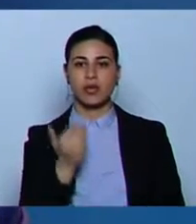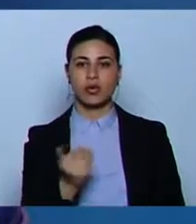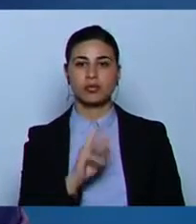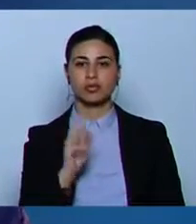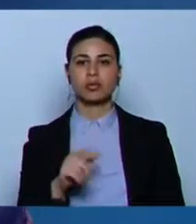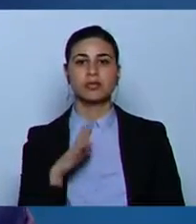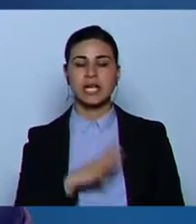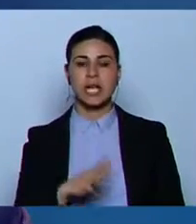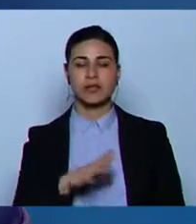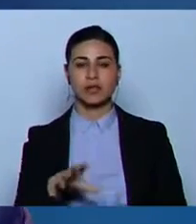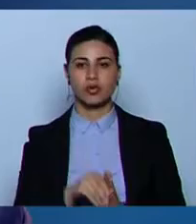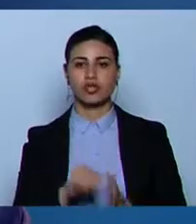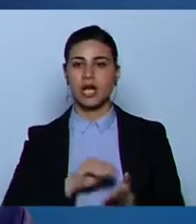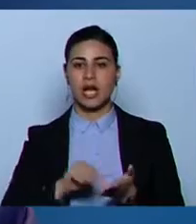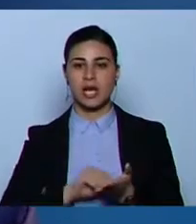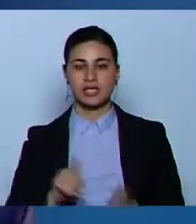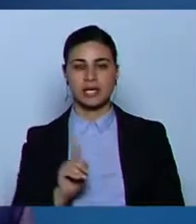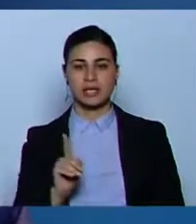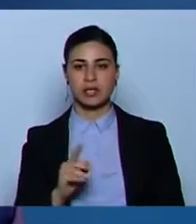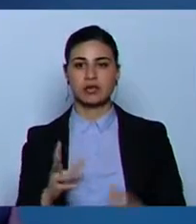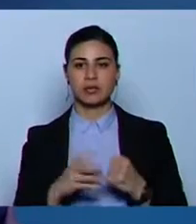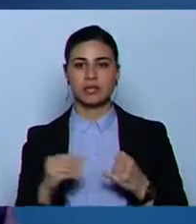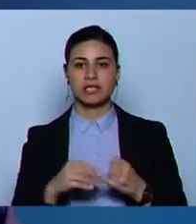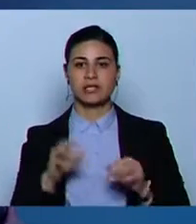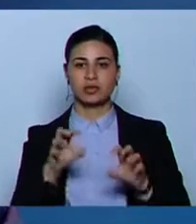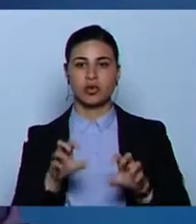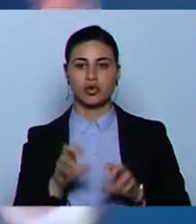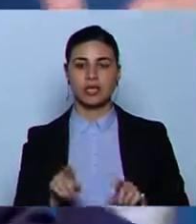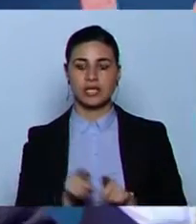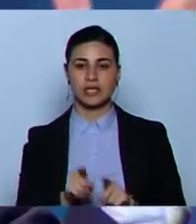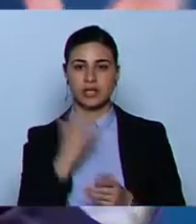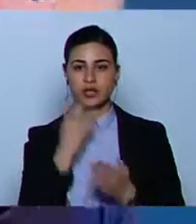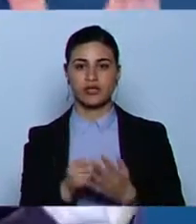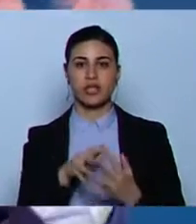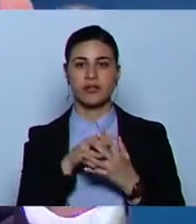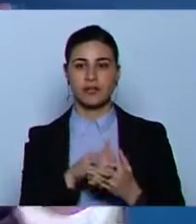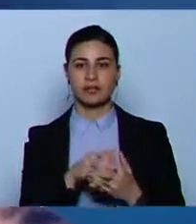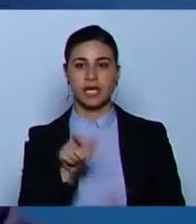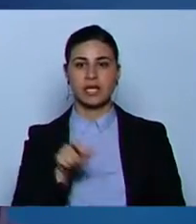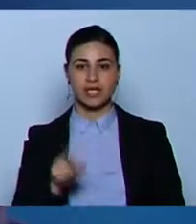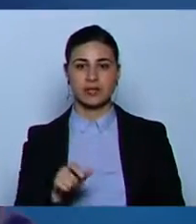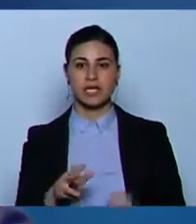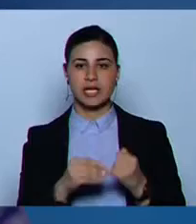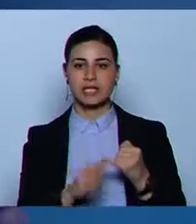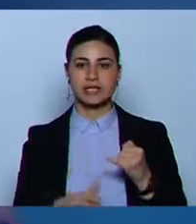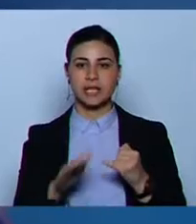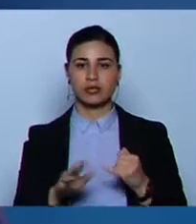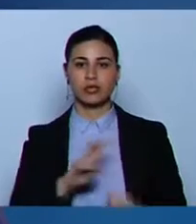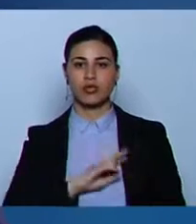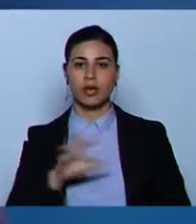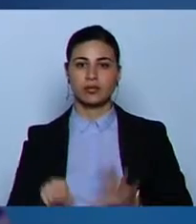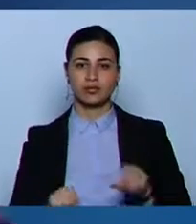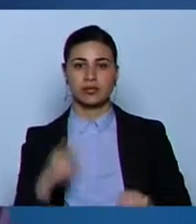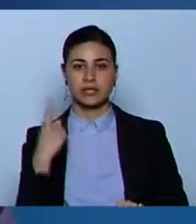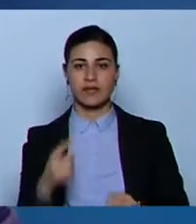რომ საქართველოში არ დაიწეროს მიწის კოდექსი, ესე იგი ჩვენ ვიბრძვით, მებრძოლი ხალხი ვართ, სამშობლოს ნაწილი დაპყრობილი აქვს